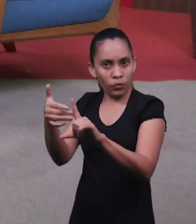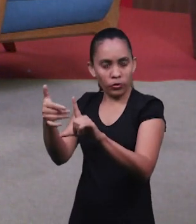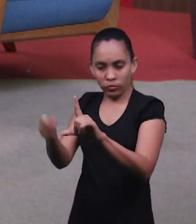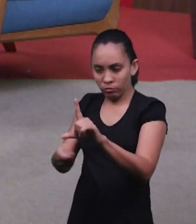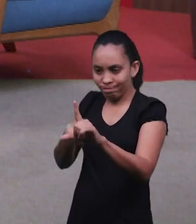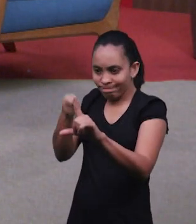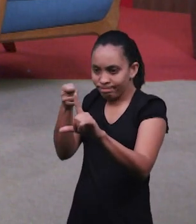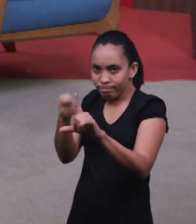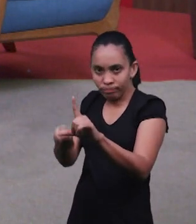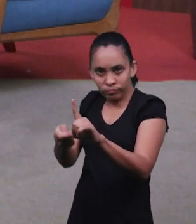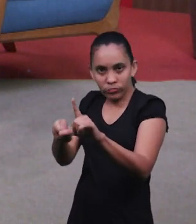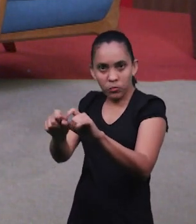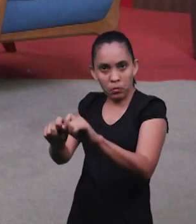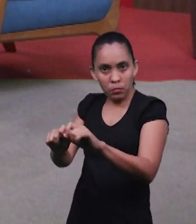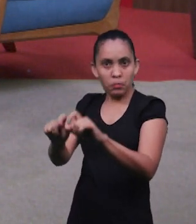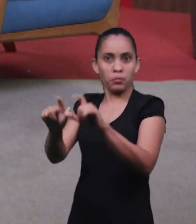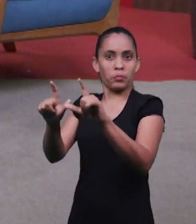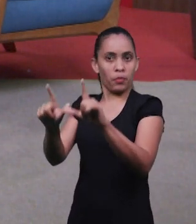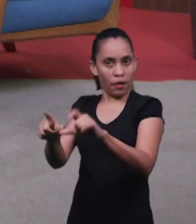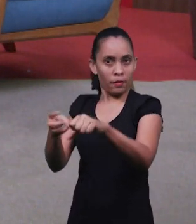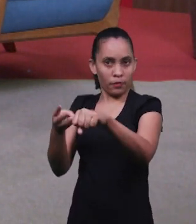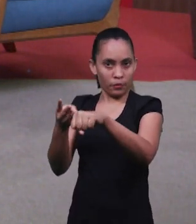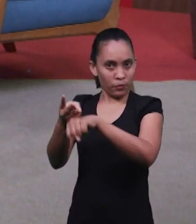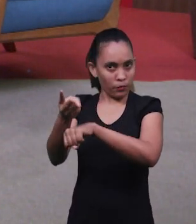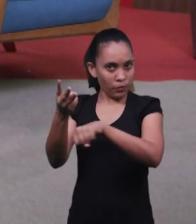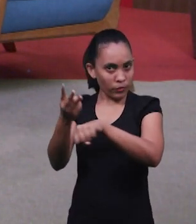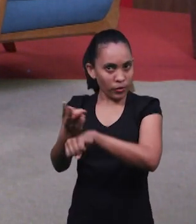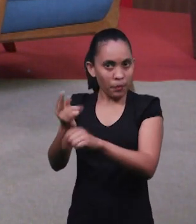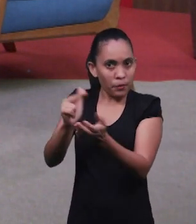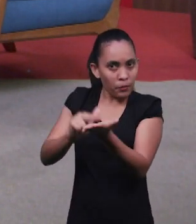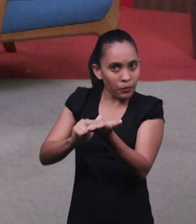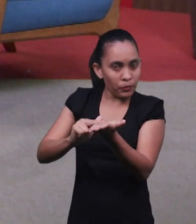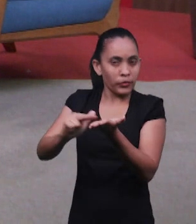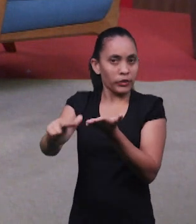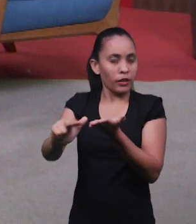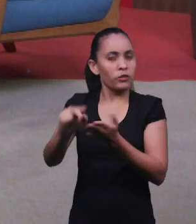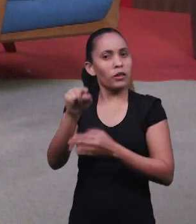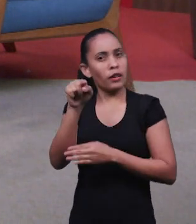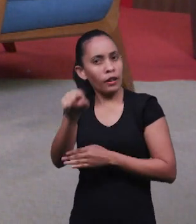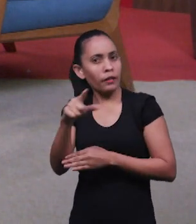apparaît à l'écran. Votre appareil sera redirigé